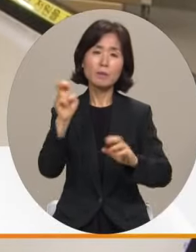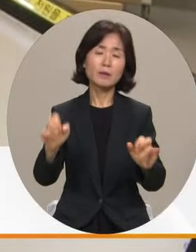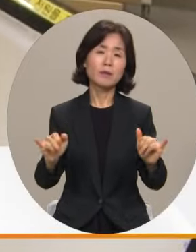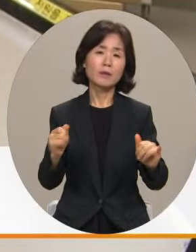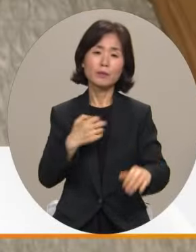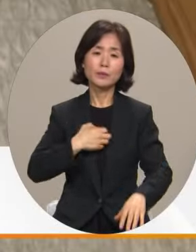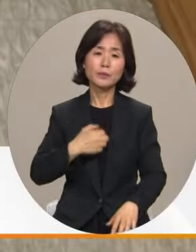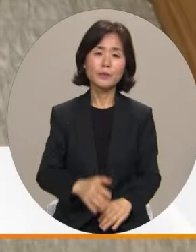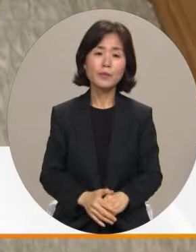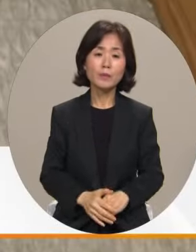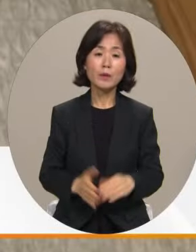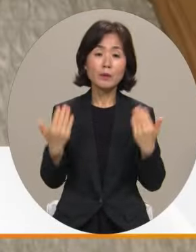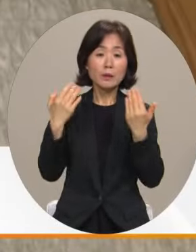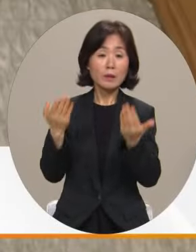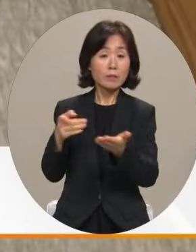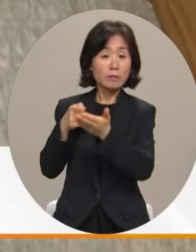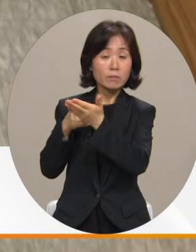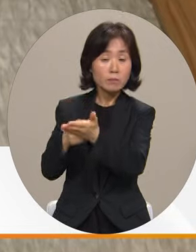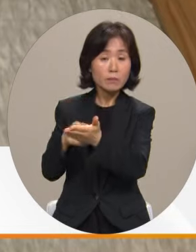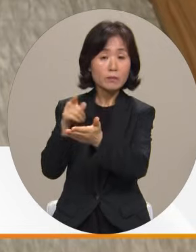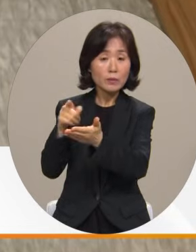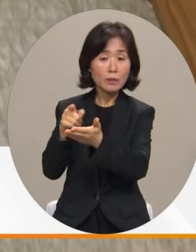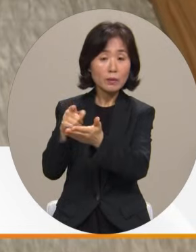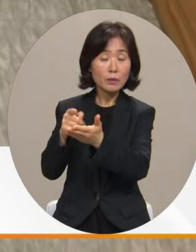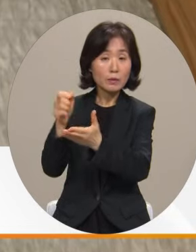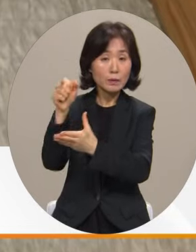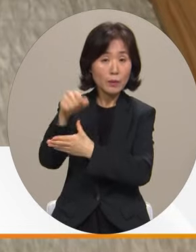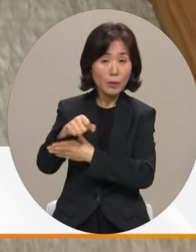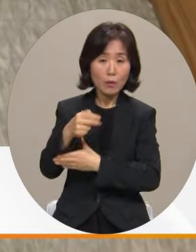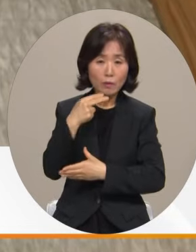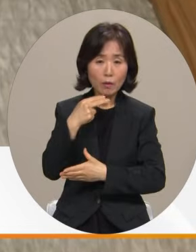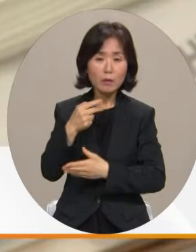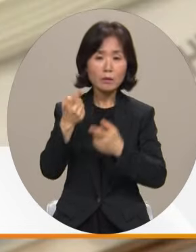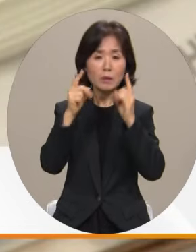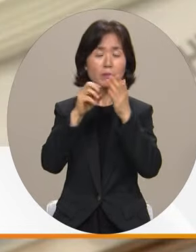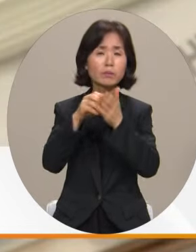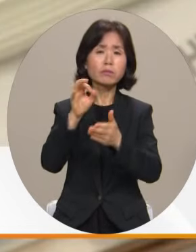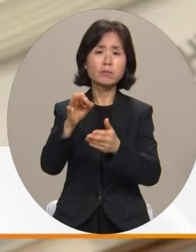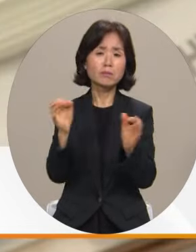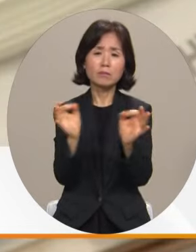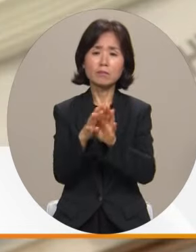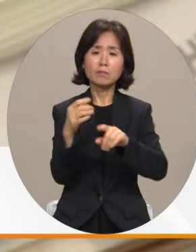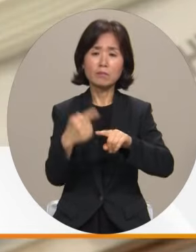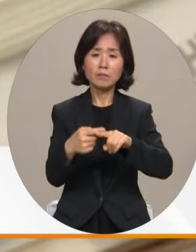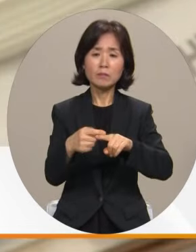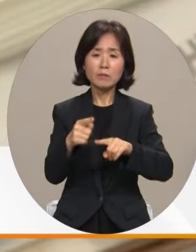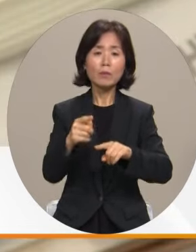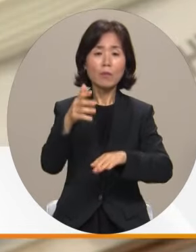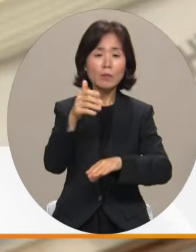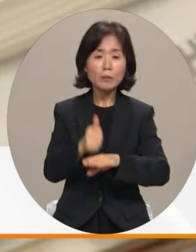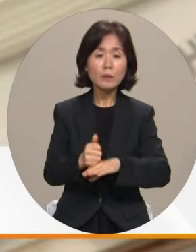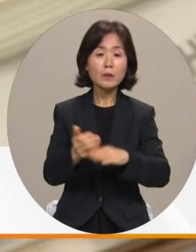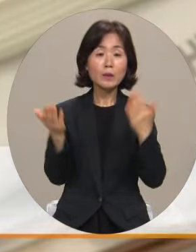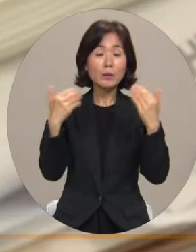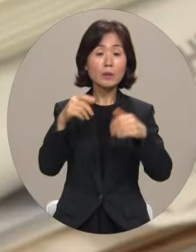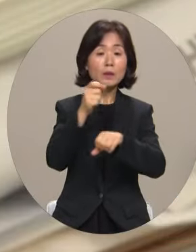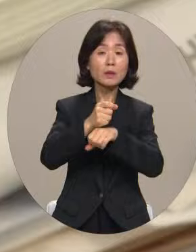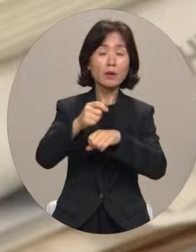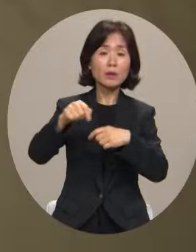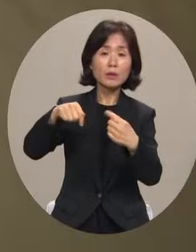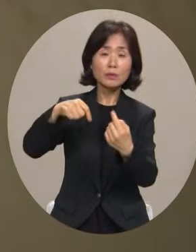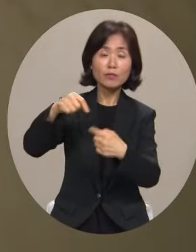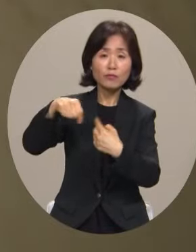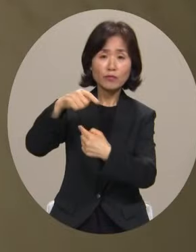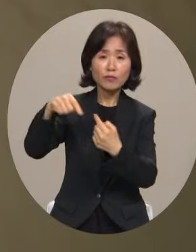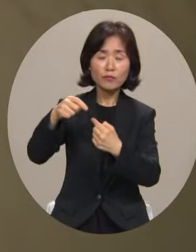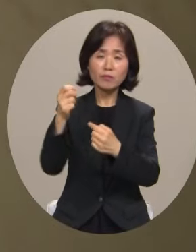사라졌다. 이것은 학교의 행정 처리의 위법이다. 라고 주장하면 학교가 상당한 부담을 안게 되죠.